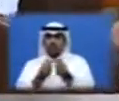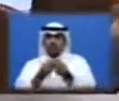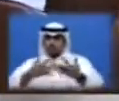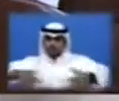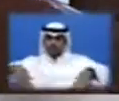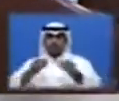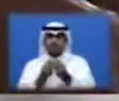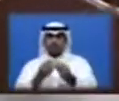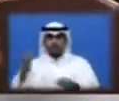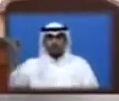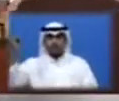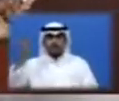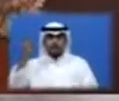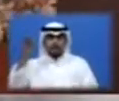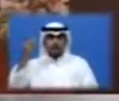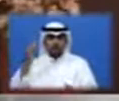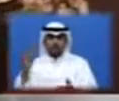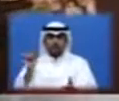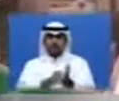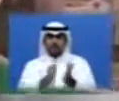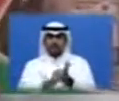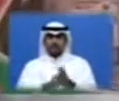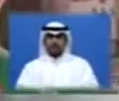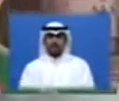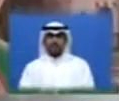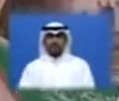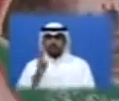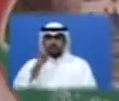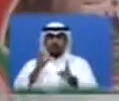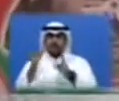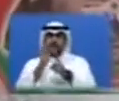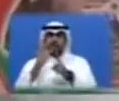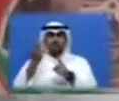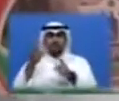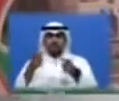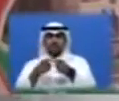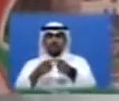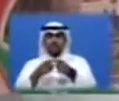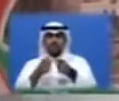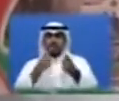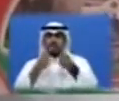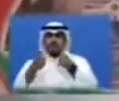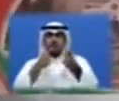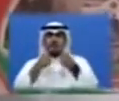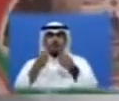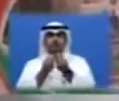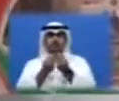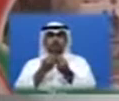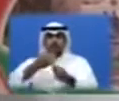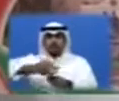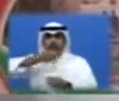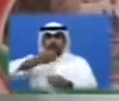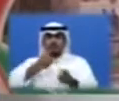الإسكانية بشؤون الإسكان. طبعا الهدف هو مناقشة تطوير الموقع